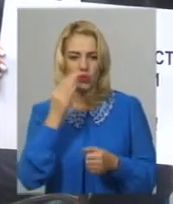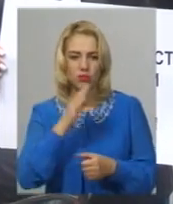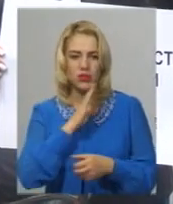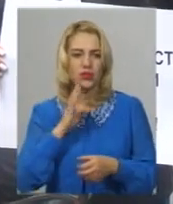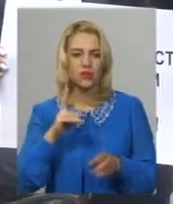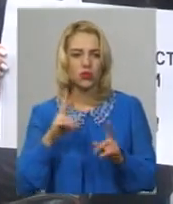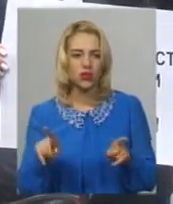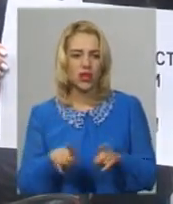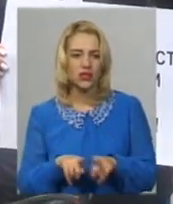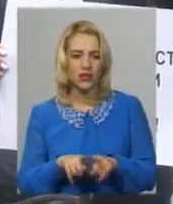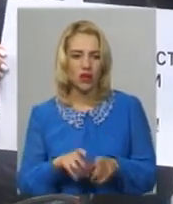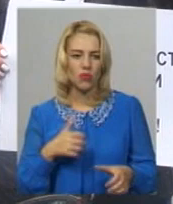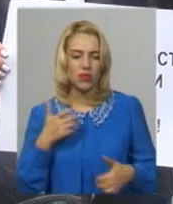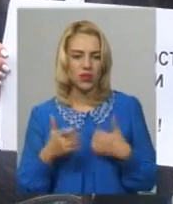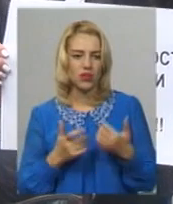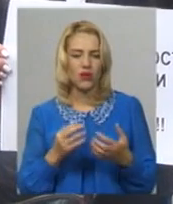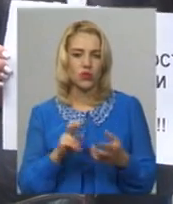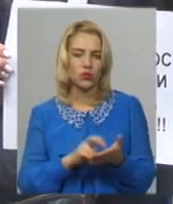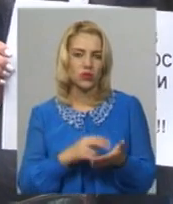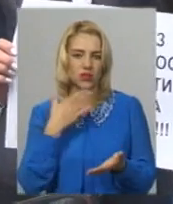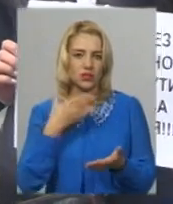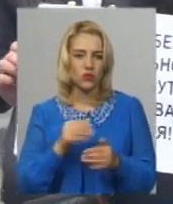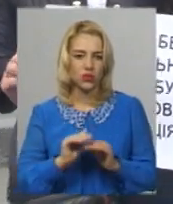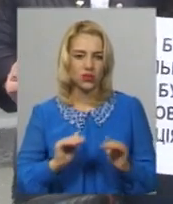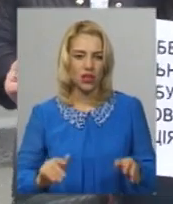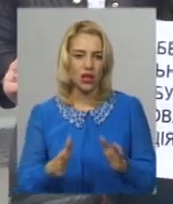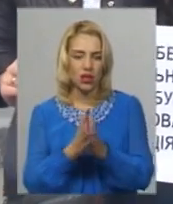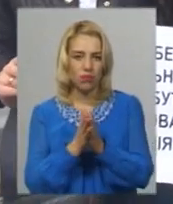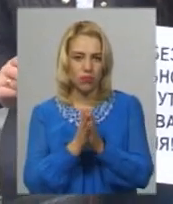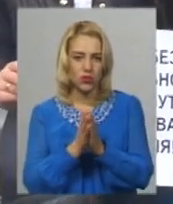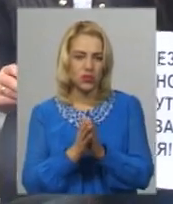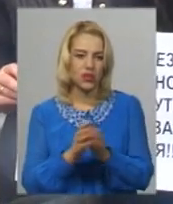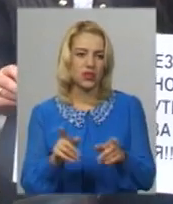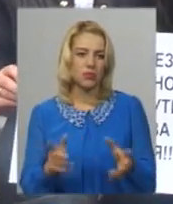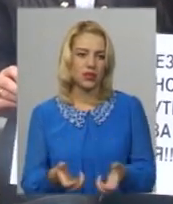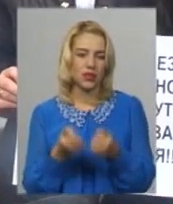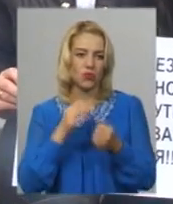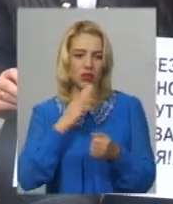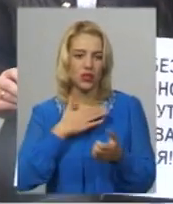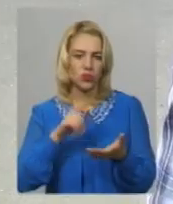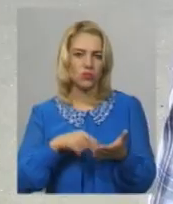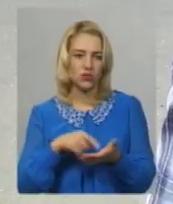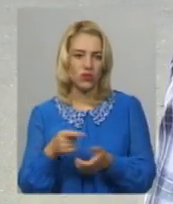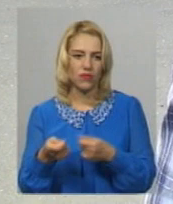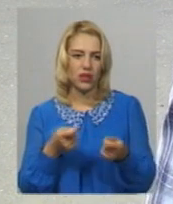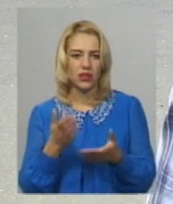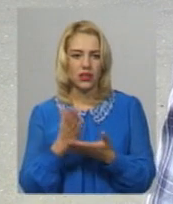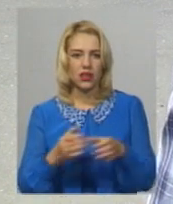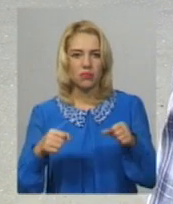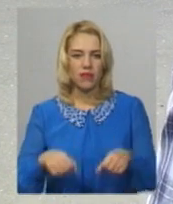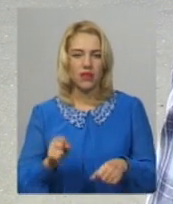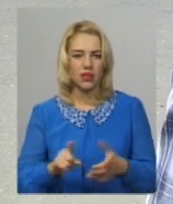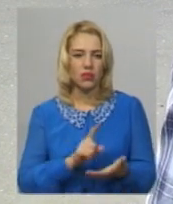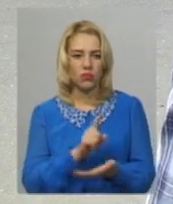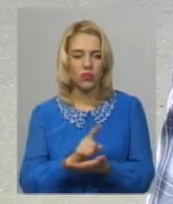в чомусь переживають і бояться за своїх дітей, і попросити, скажімо так, підтримки в нашої міської влади. Є права, є